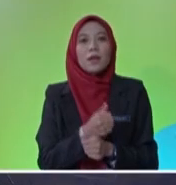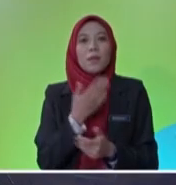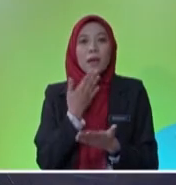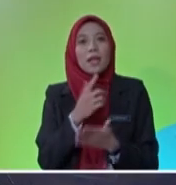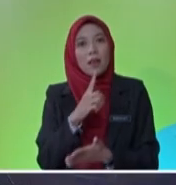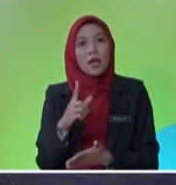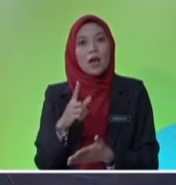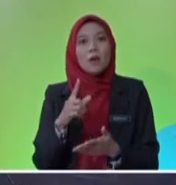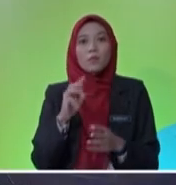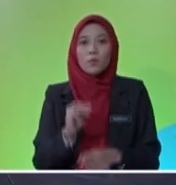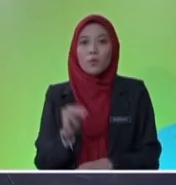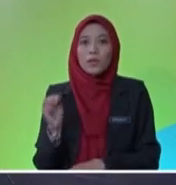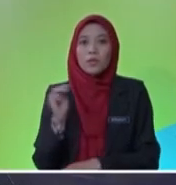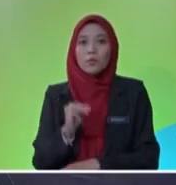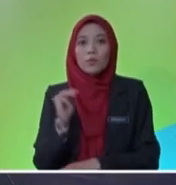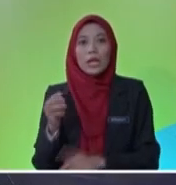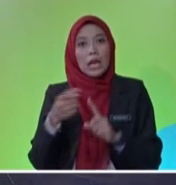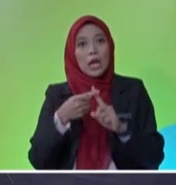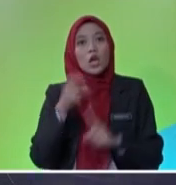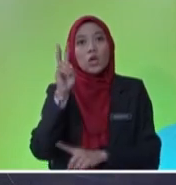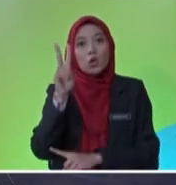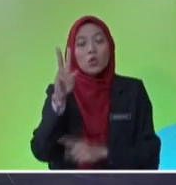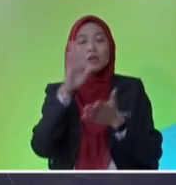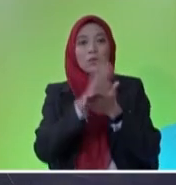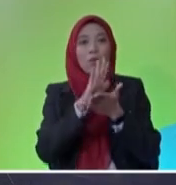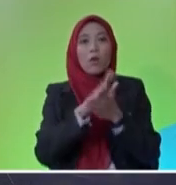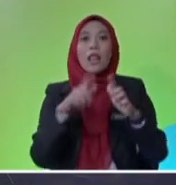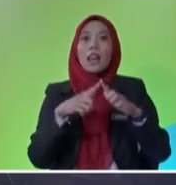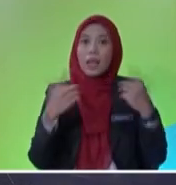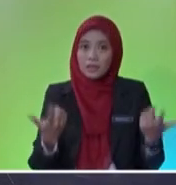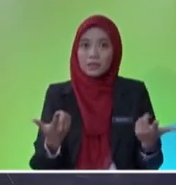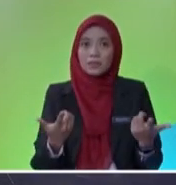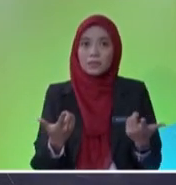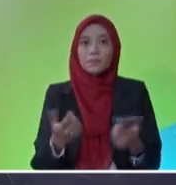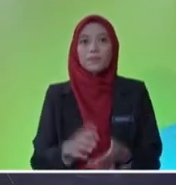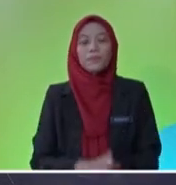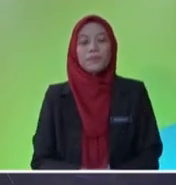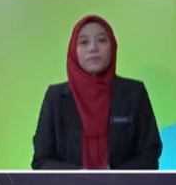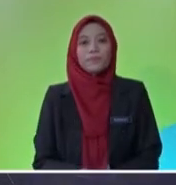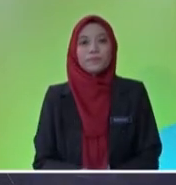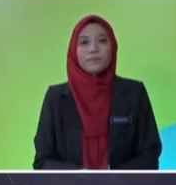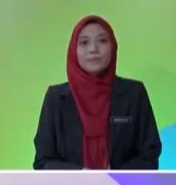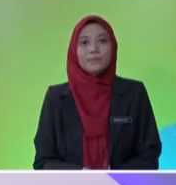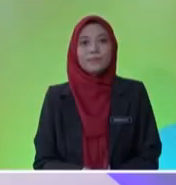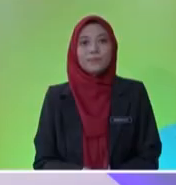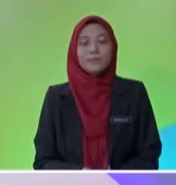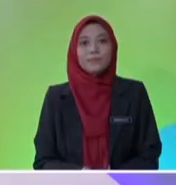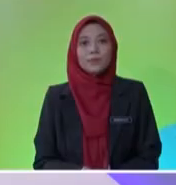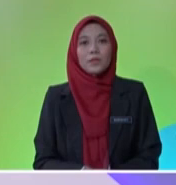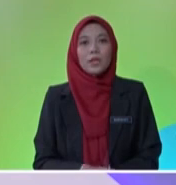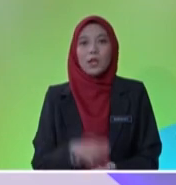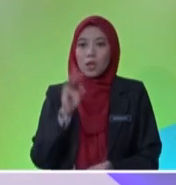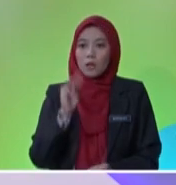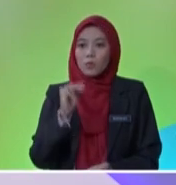merupakan murid-murid dari dua buah sekolah yang berbeza jadi manusia guys diperkenalkan mereka oke baik kita pergi